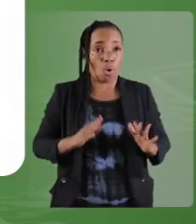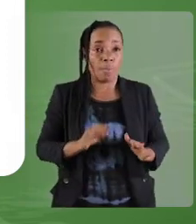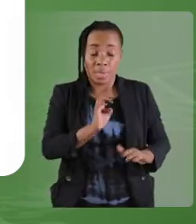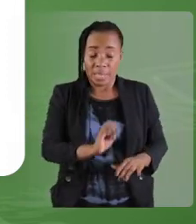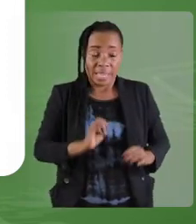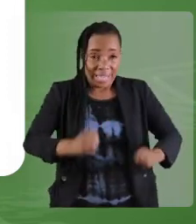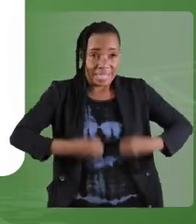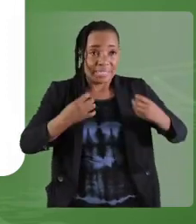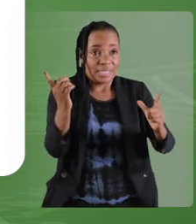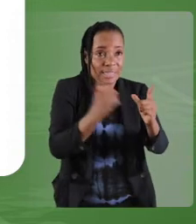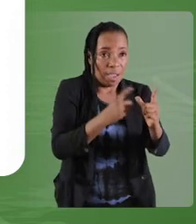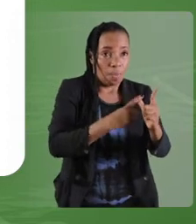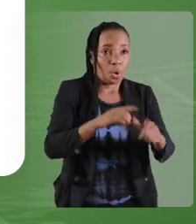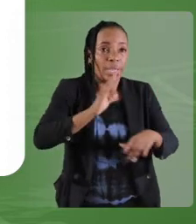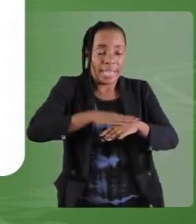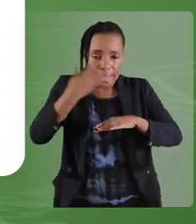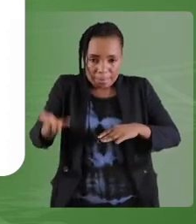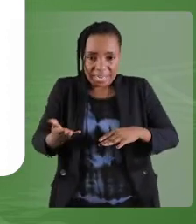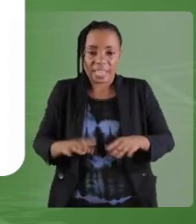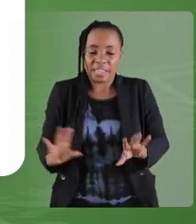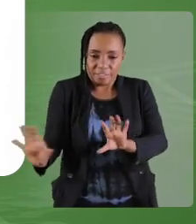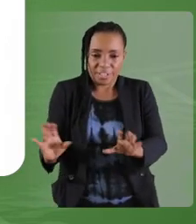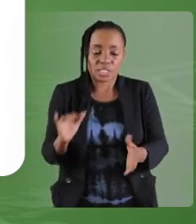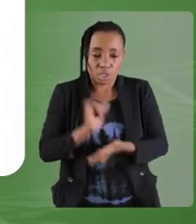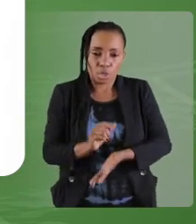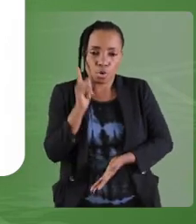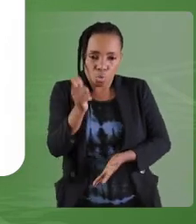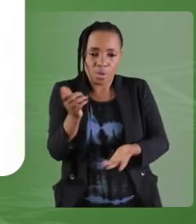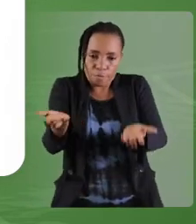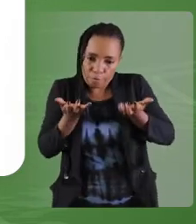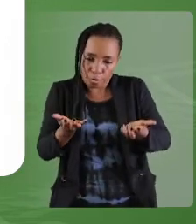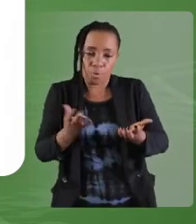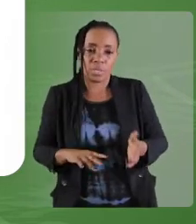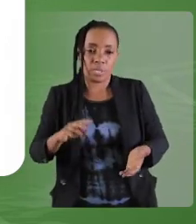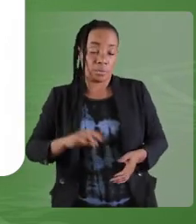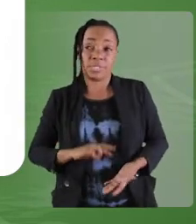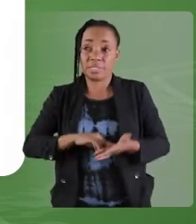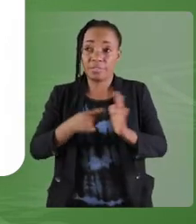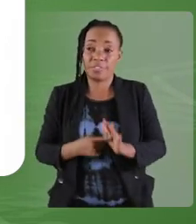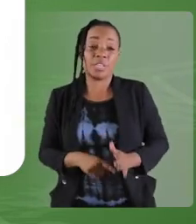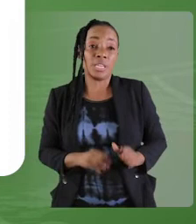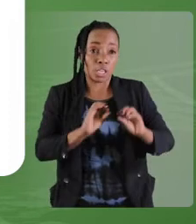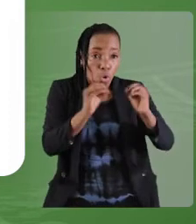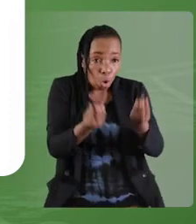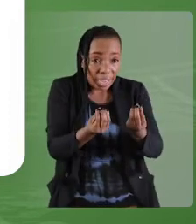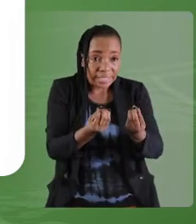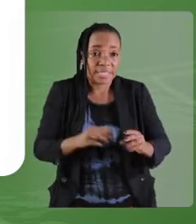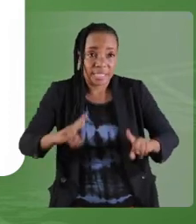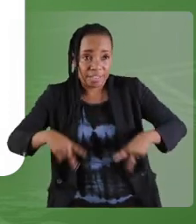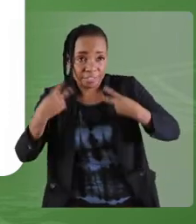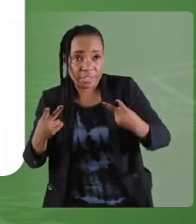d'abord et par la suite se réalise. Nous pouvons faire référence à Sartre. Sartre fait